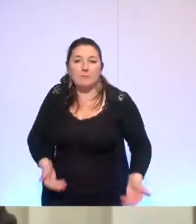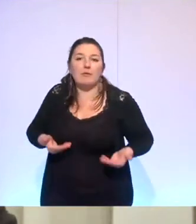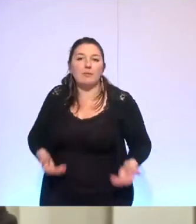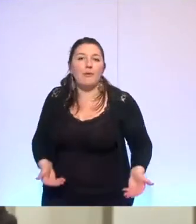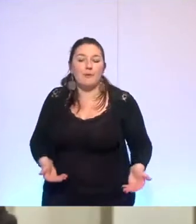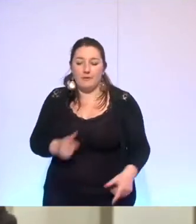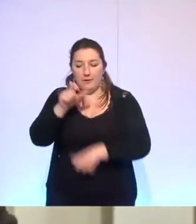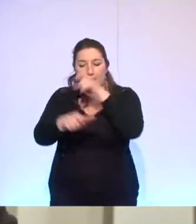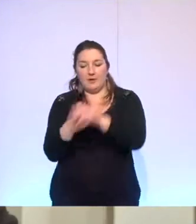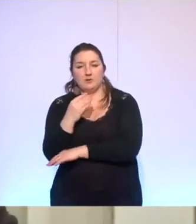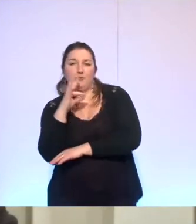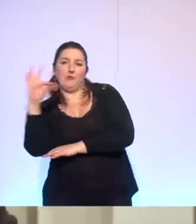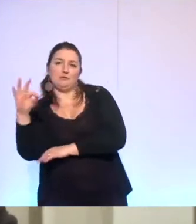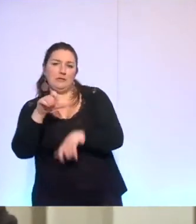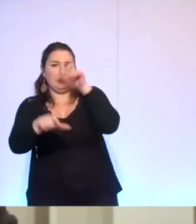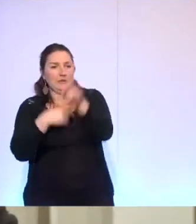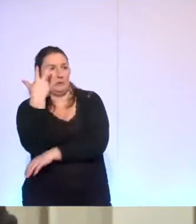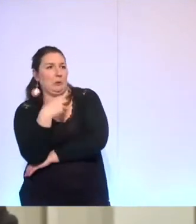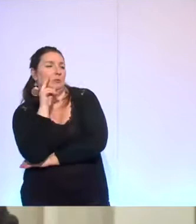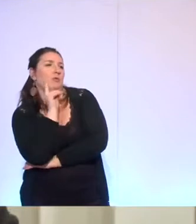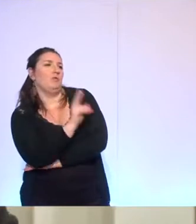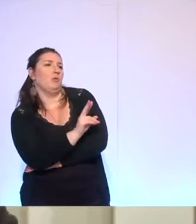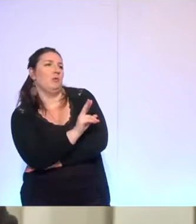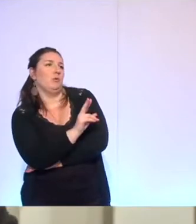ont vu et ils ont dit ce qu'ils en